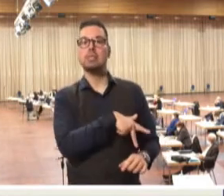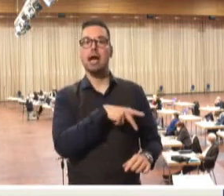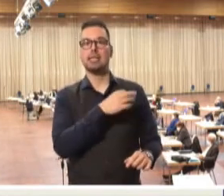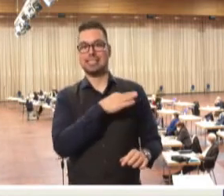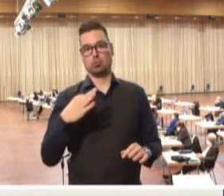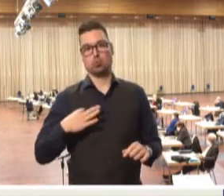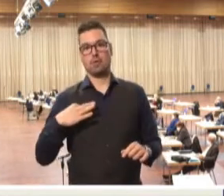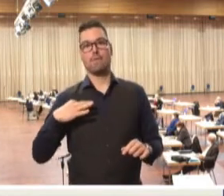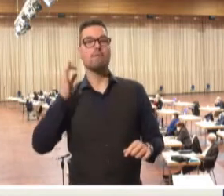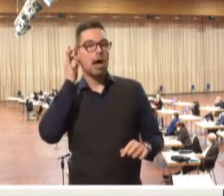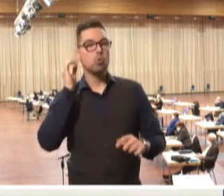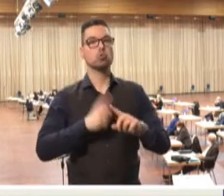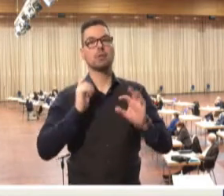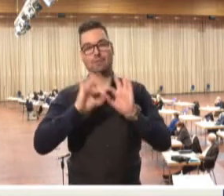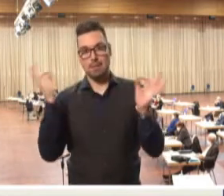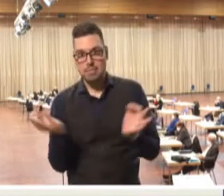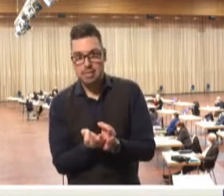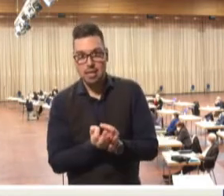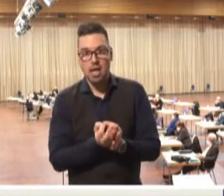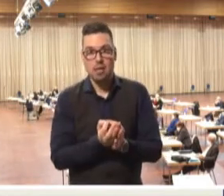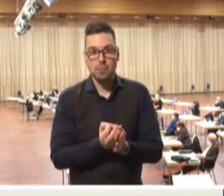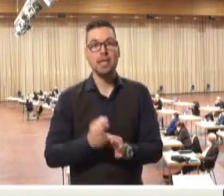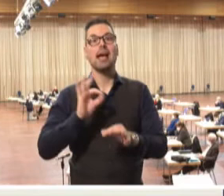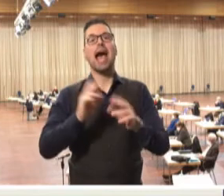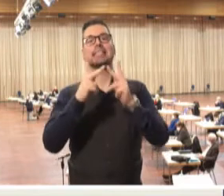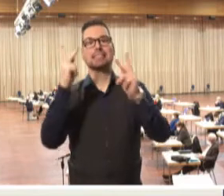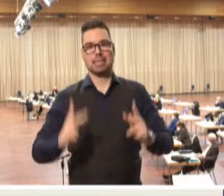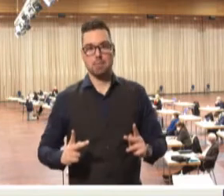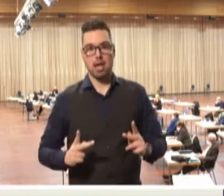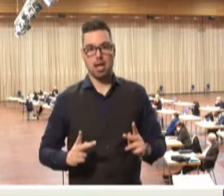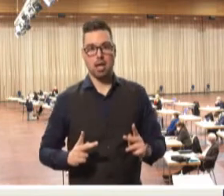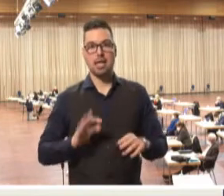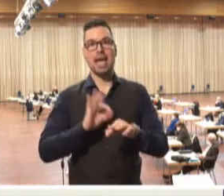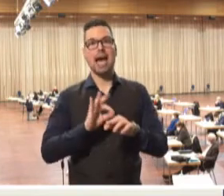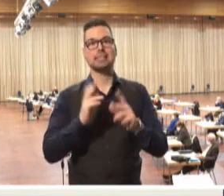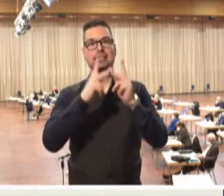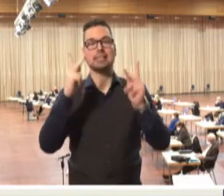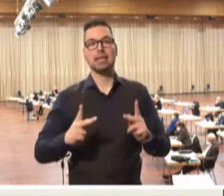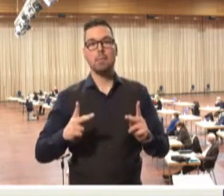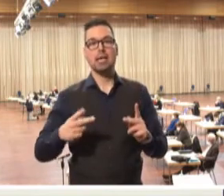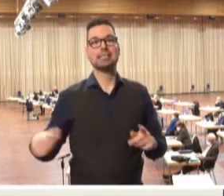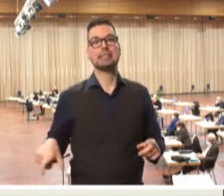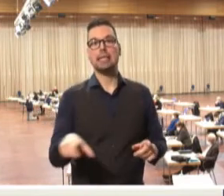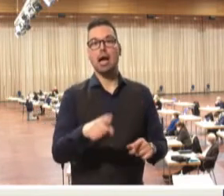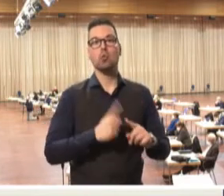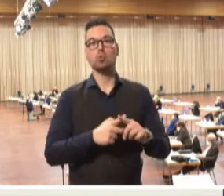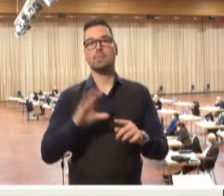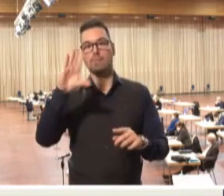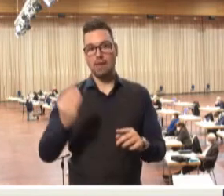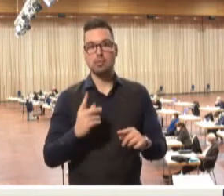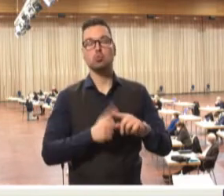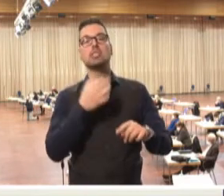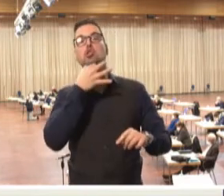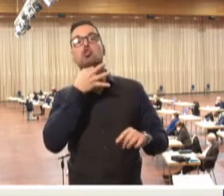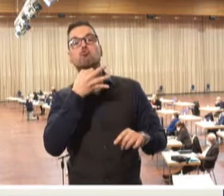Gesundheit, Frauen und Familie, der Ärztekammer des Saarlandes, der Ärztekammer von Rheinland-Pfalz und des Jugendamtes